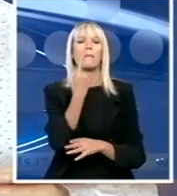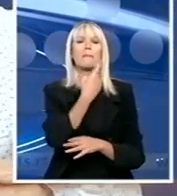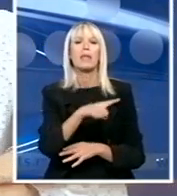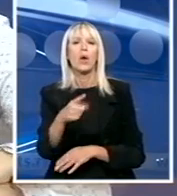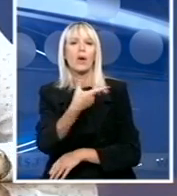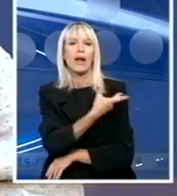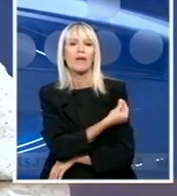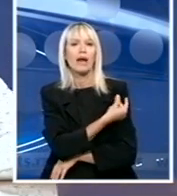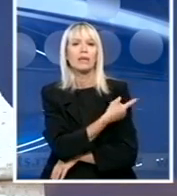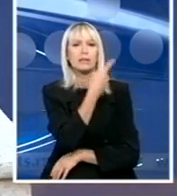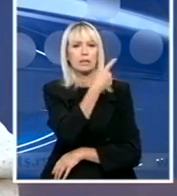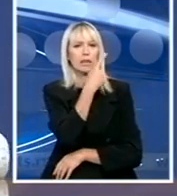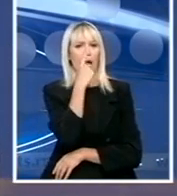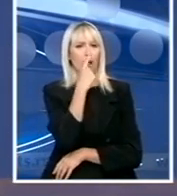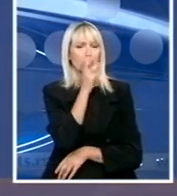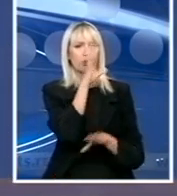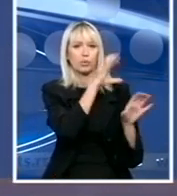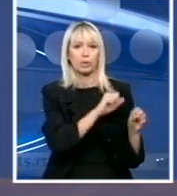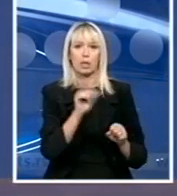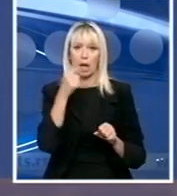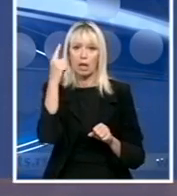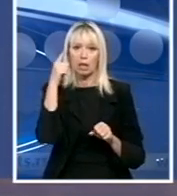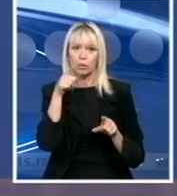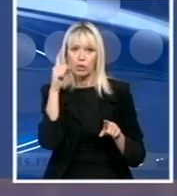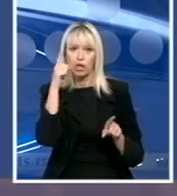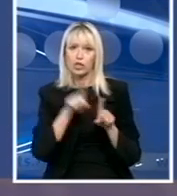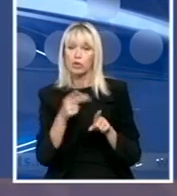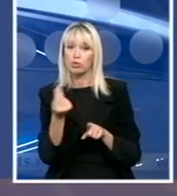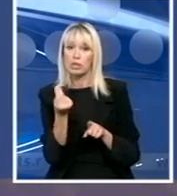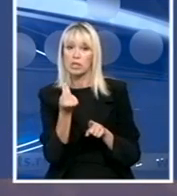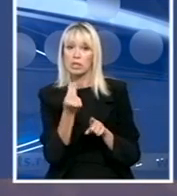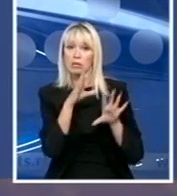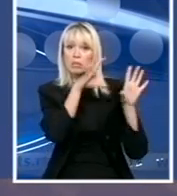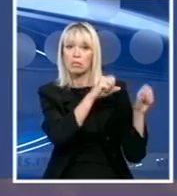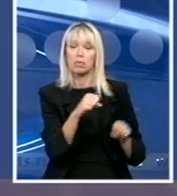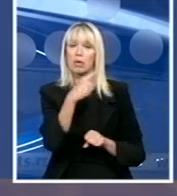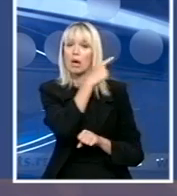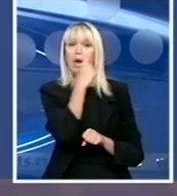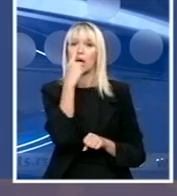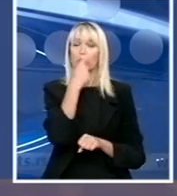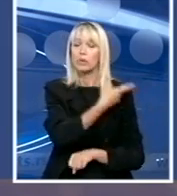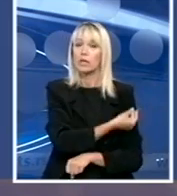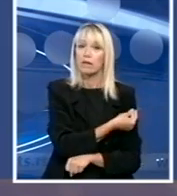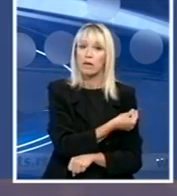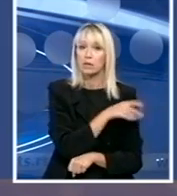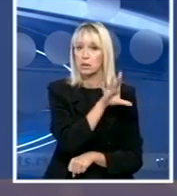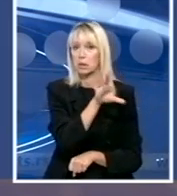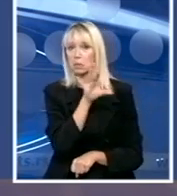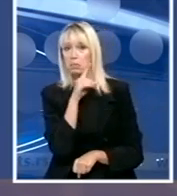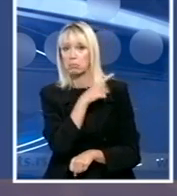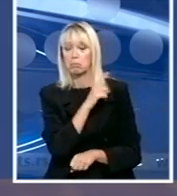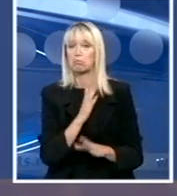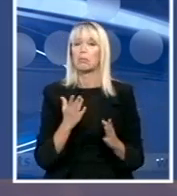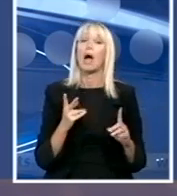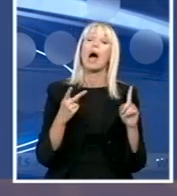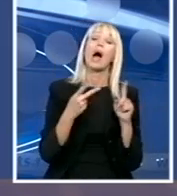Rusije. Znači li to da će se i naša zemlja opredeliti za ruske vakcine? A drugo pitanje je,